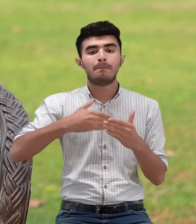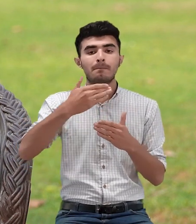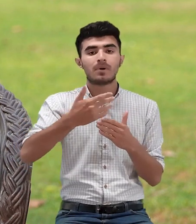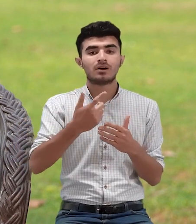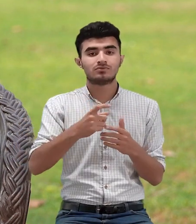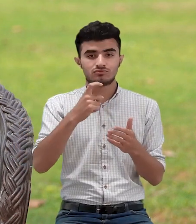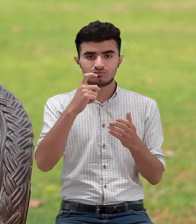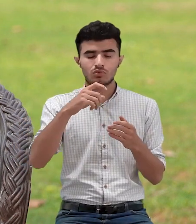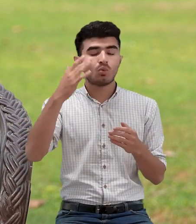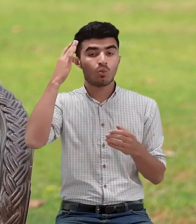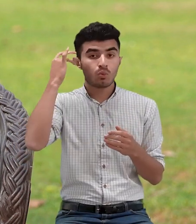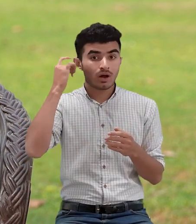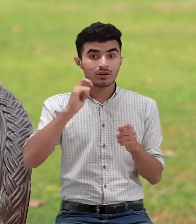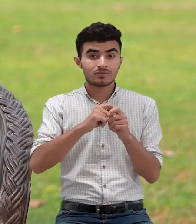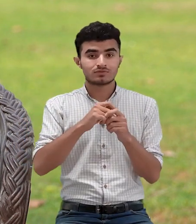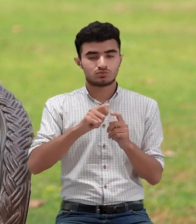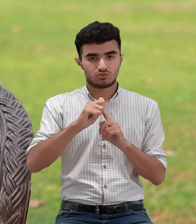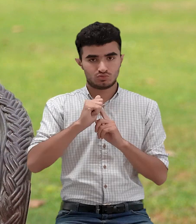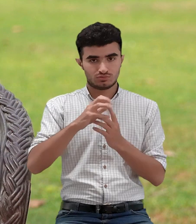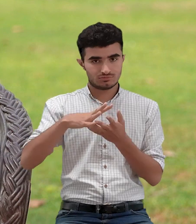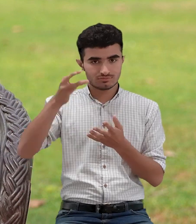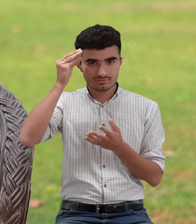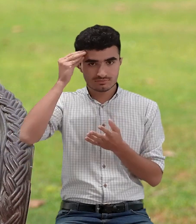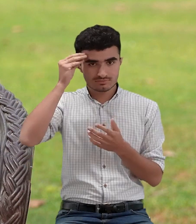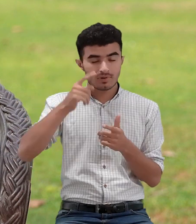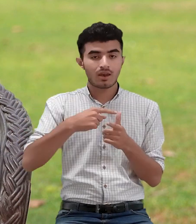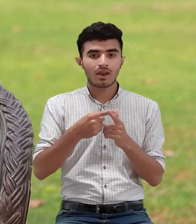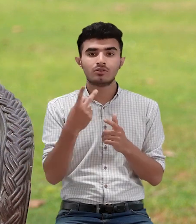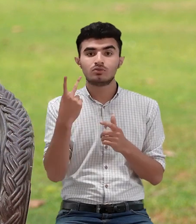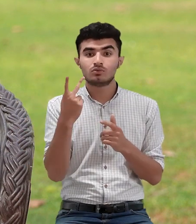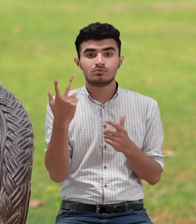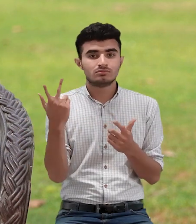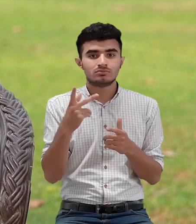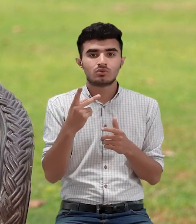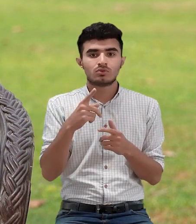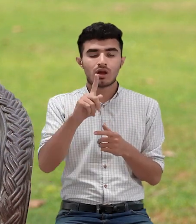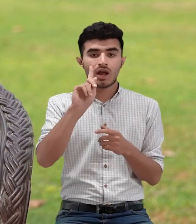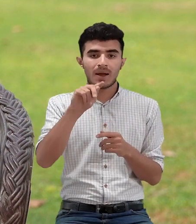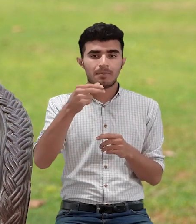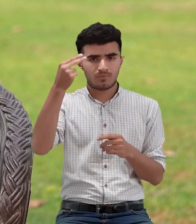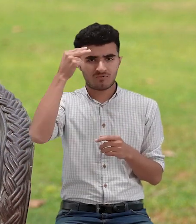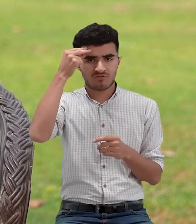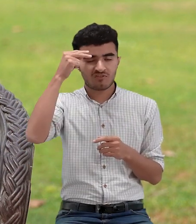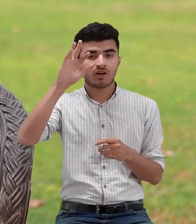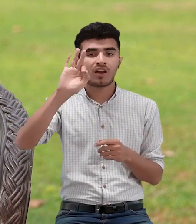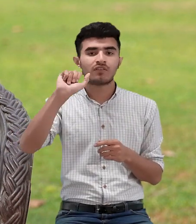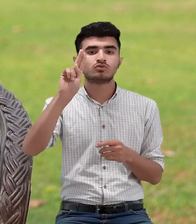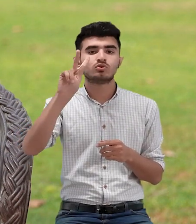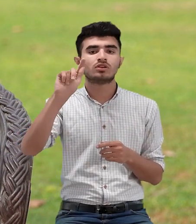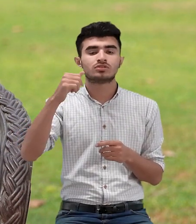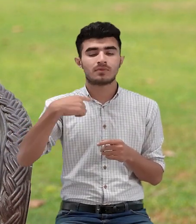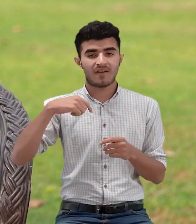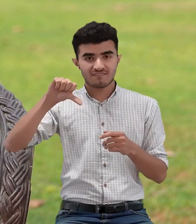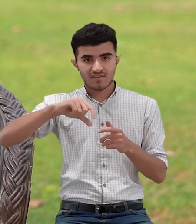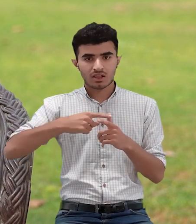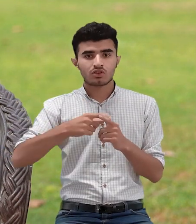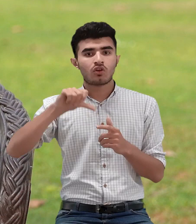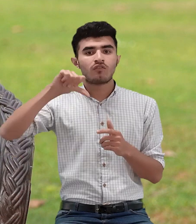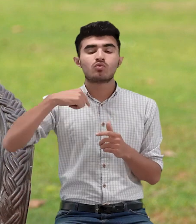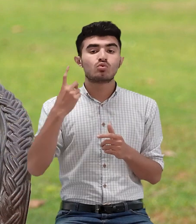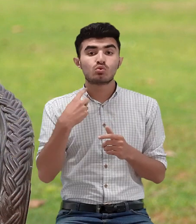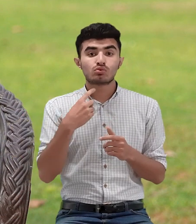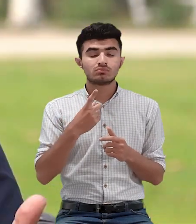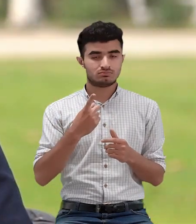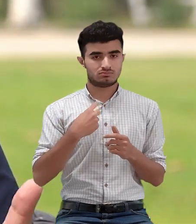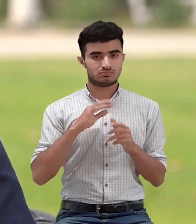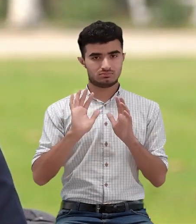سمجھنا چاہیے۔ دوسرا یہ ہے کہ میں ایروگینٹ ہوں تو اس میں نقصان میرا ہی ہوگا، دوسروں کا نہیں ہوگا۔ تیسری